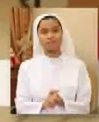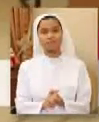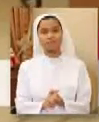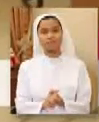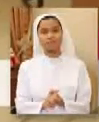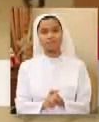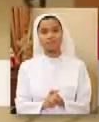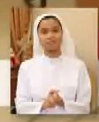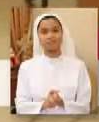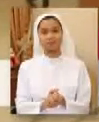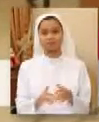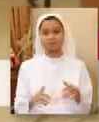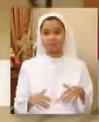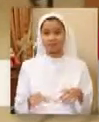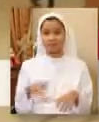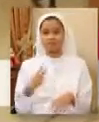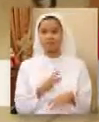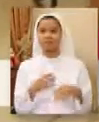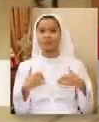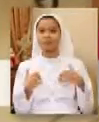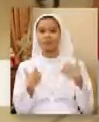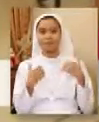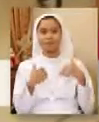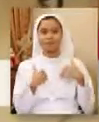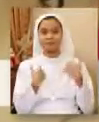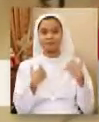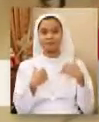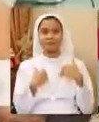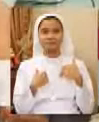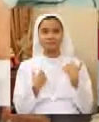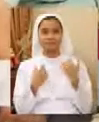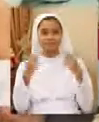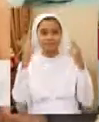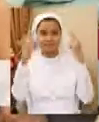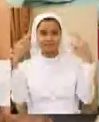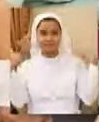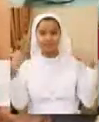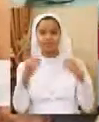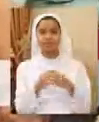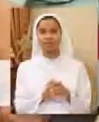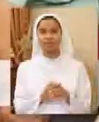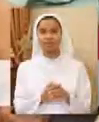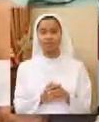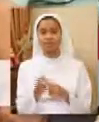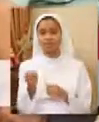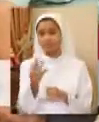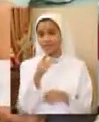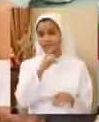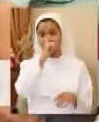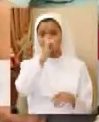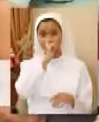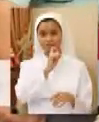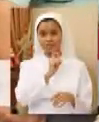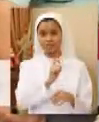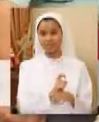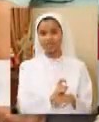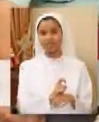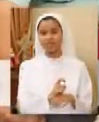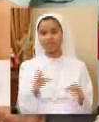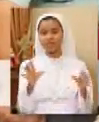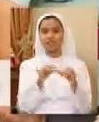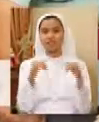na very young kayong dalawa. Yes. how many years na kayo sa congregation? Ako